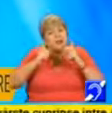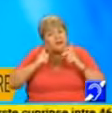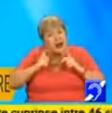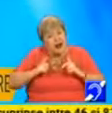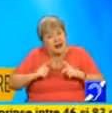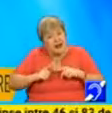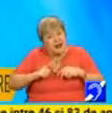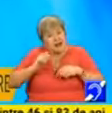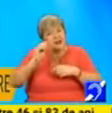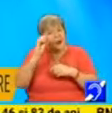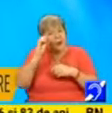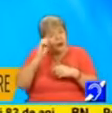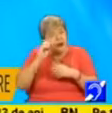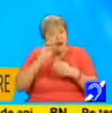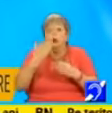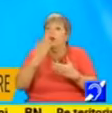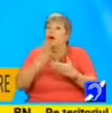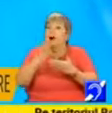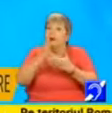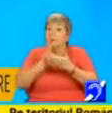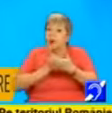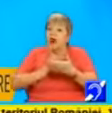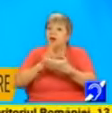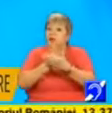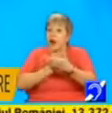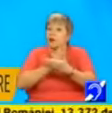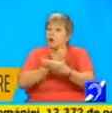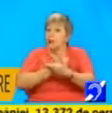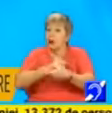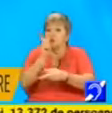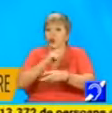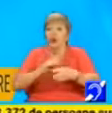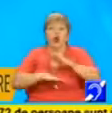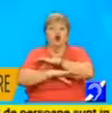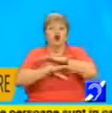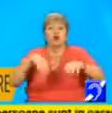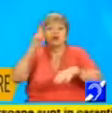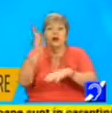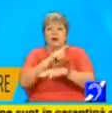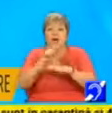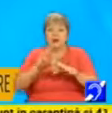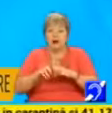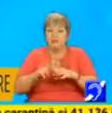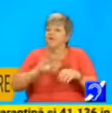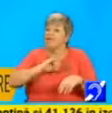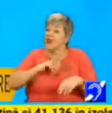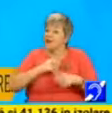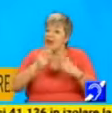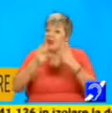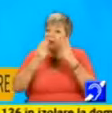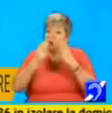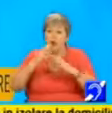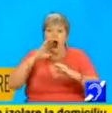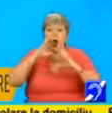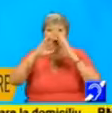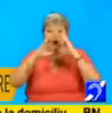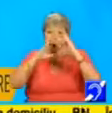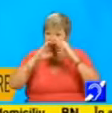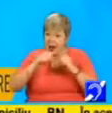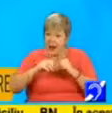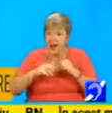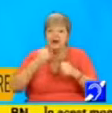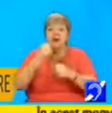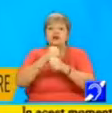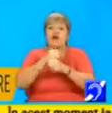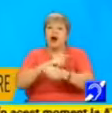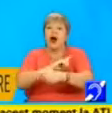președintele, dar gradual, în trepte, nu deodată, așa că este foarte important ca această comunicare să fie făcută de autorități.